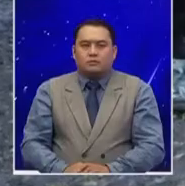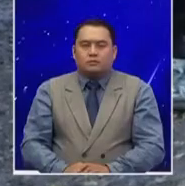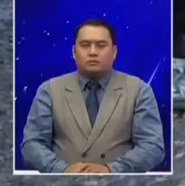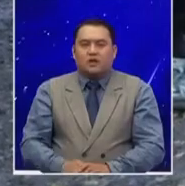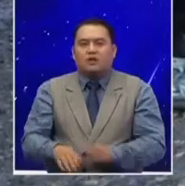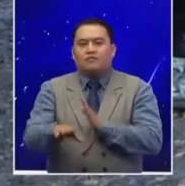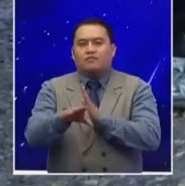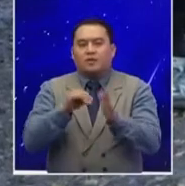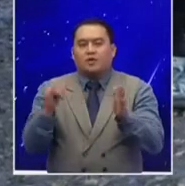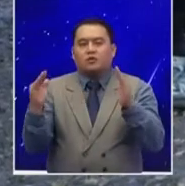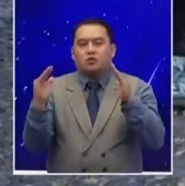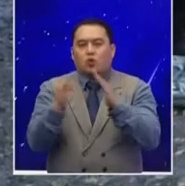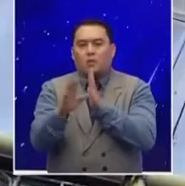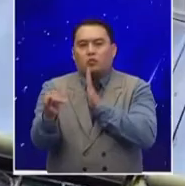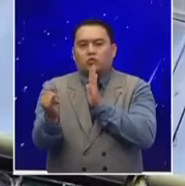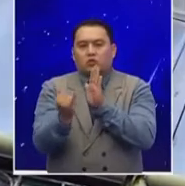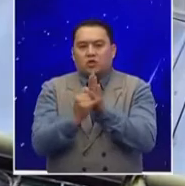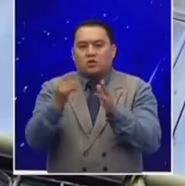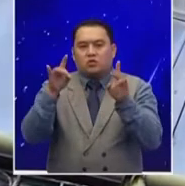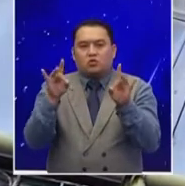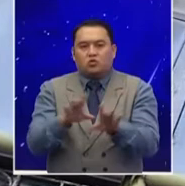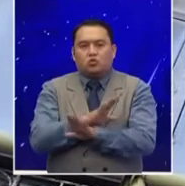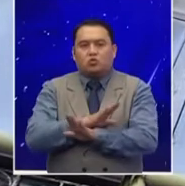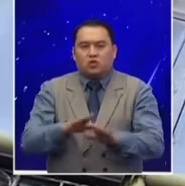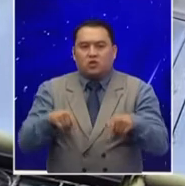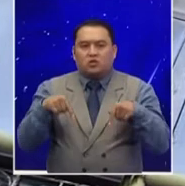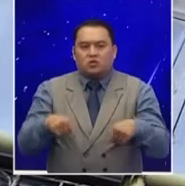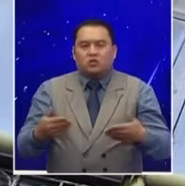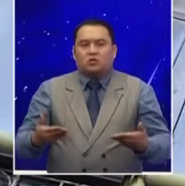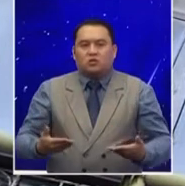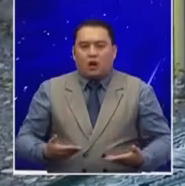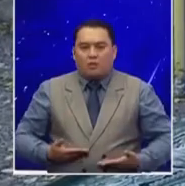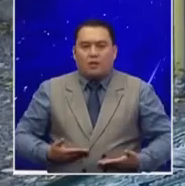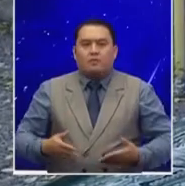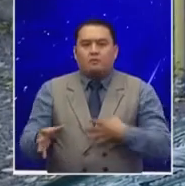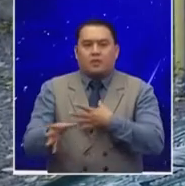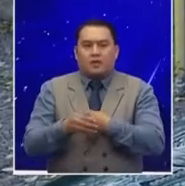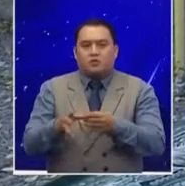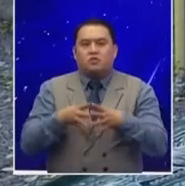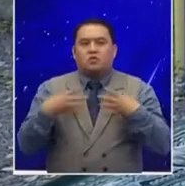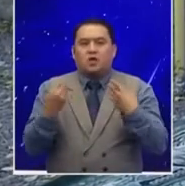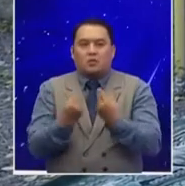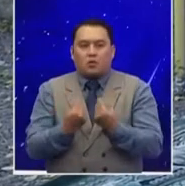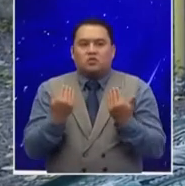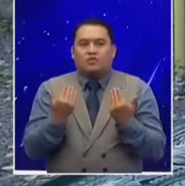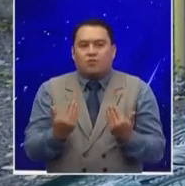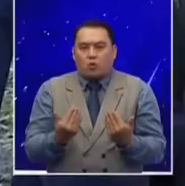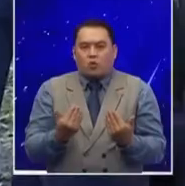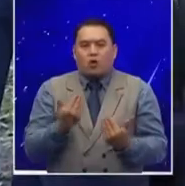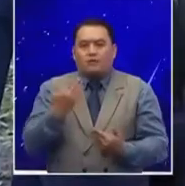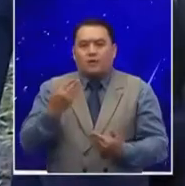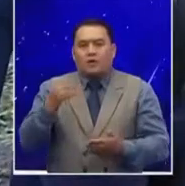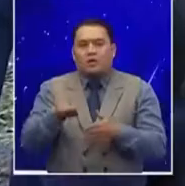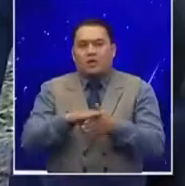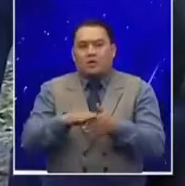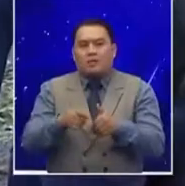Выбор дома для установки мемориальной доски не случайен. Именно здесь Жомарт Жапаров проживал вместе со своей семьей. С сегодняшнего дня имя